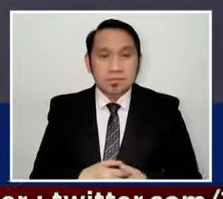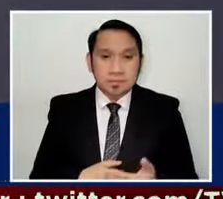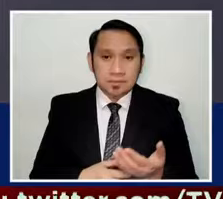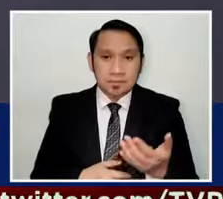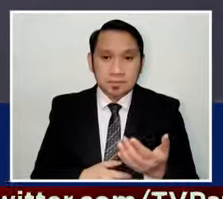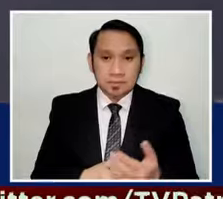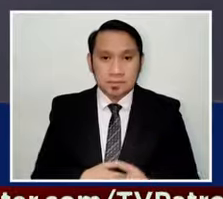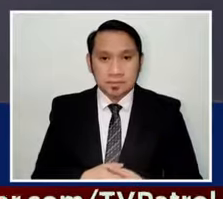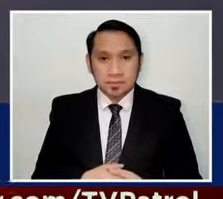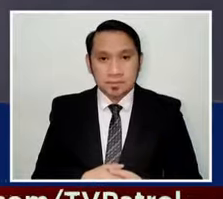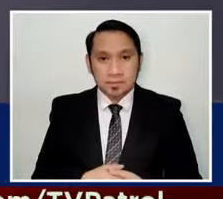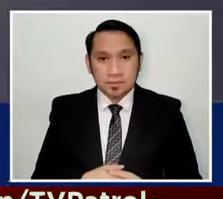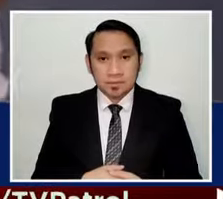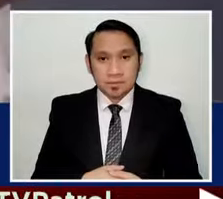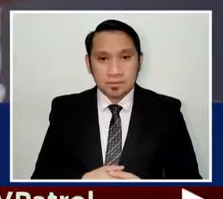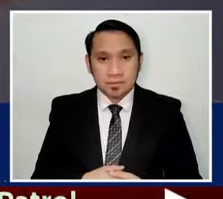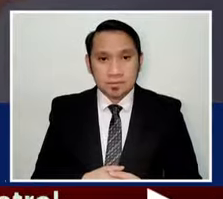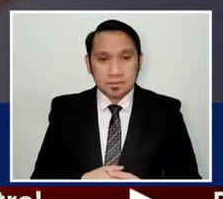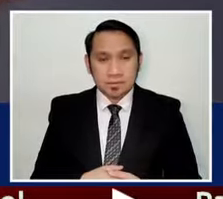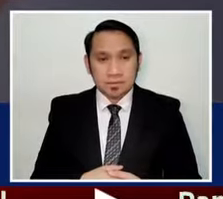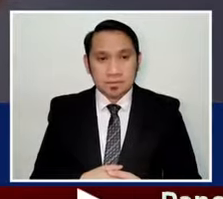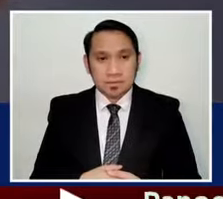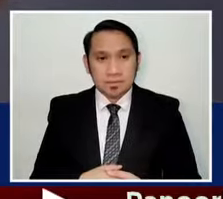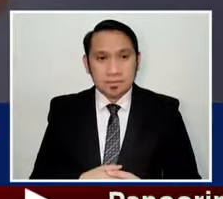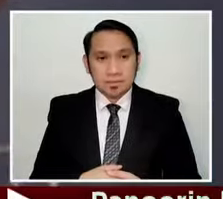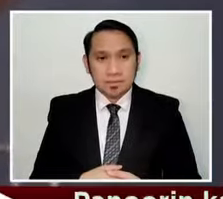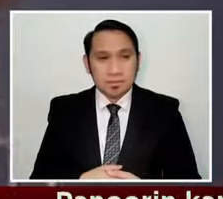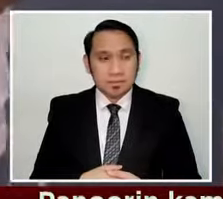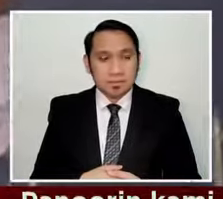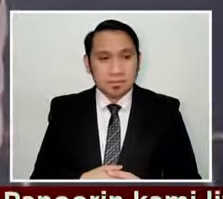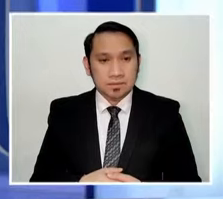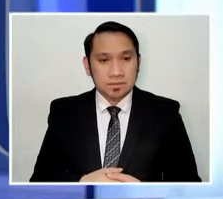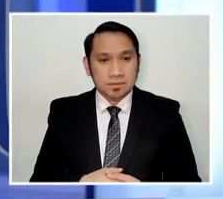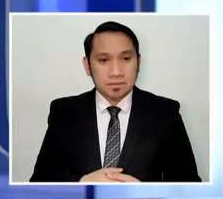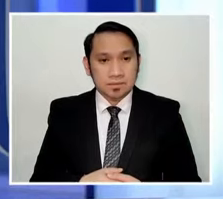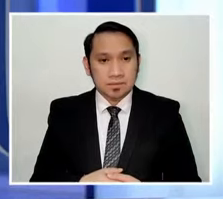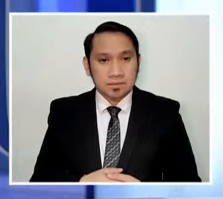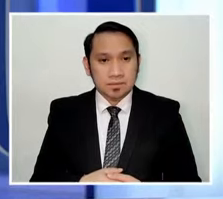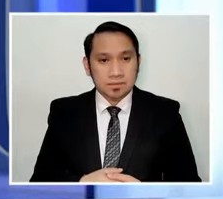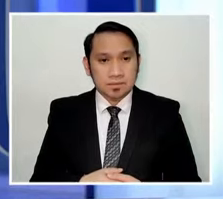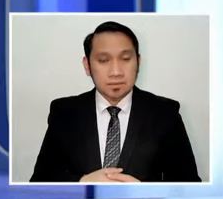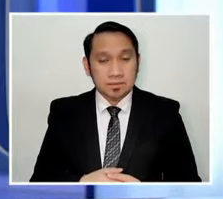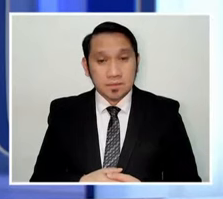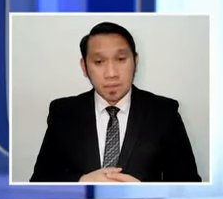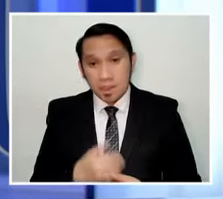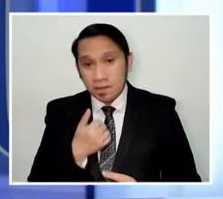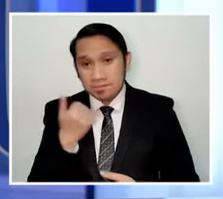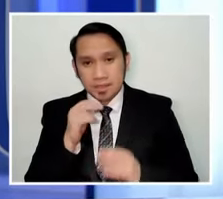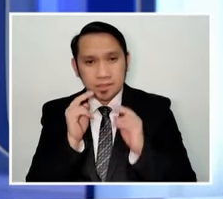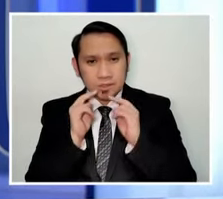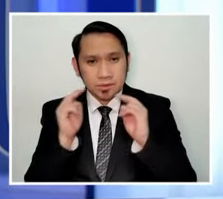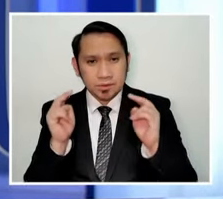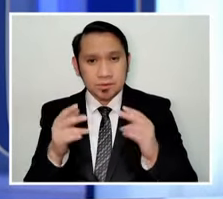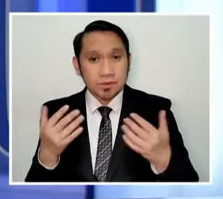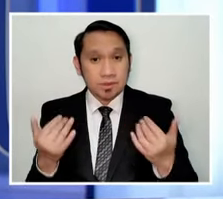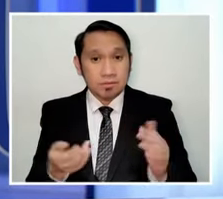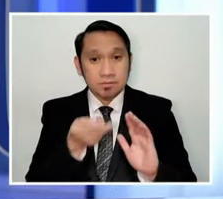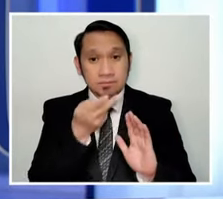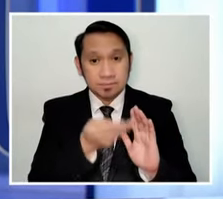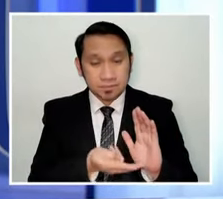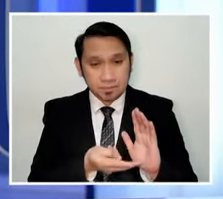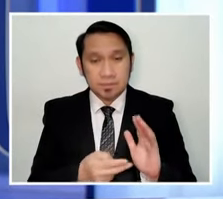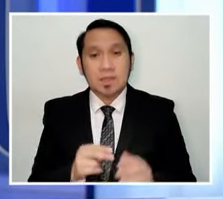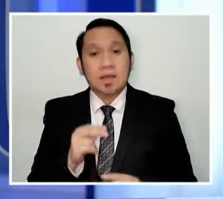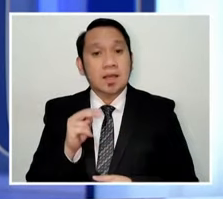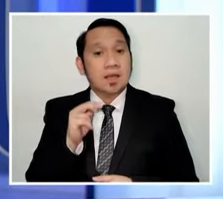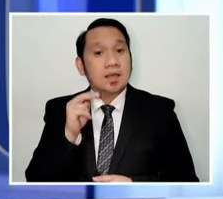ABS-CBN News, Camarines Sur. Sa ibang balita naman, inilibing na si Negros